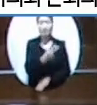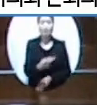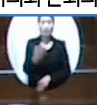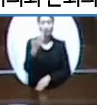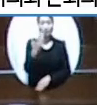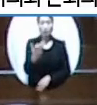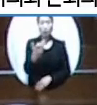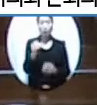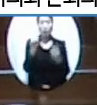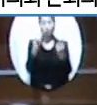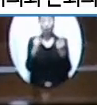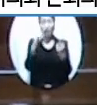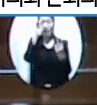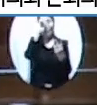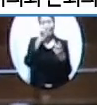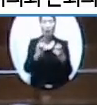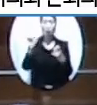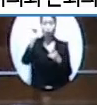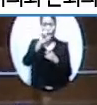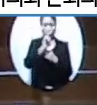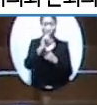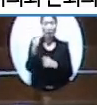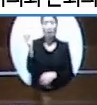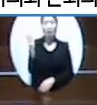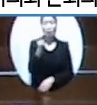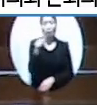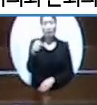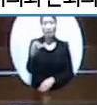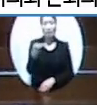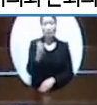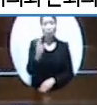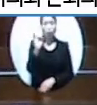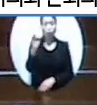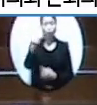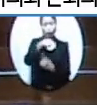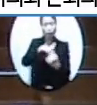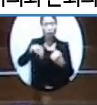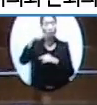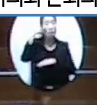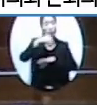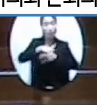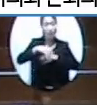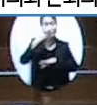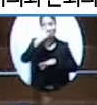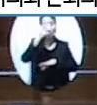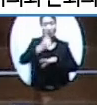2019년도 제2의 추가경정예산안 및 기금운영계획안에 대한 심사 결과를